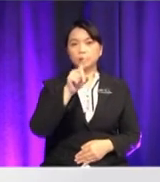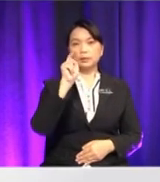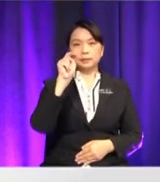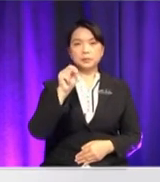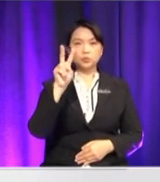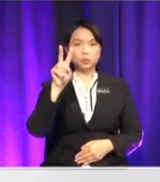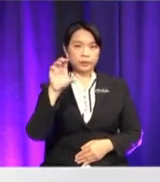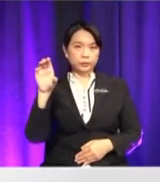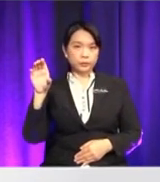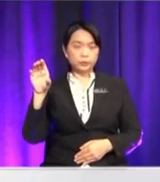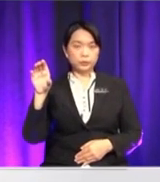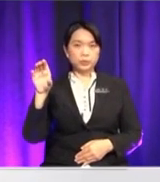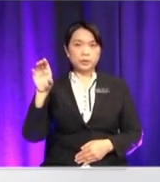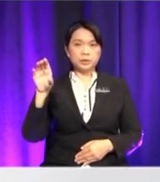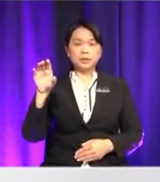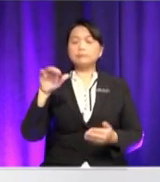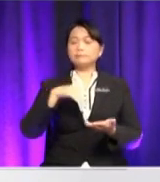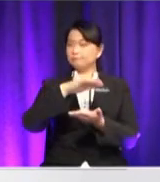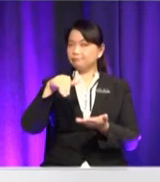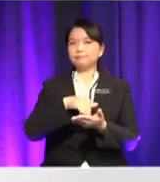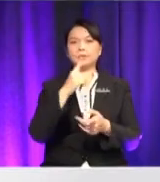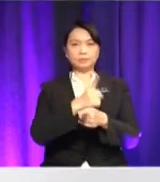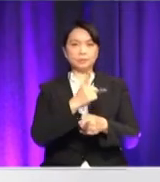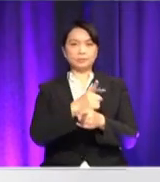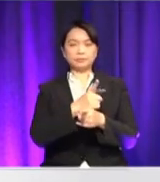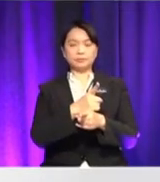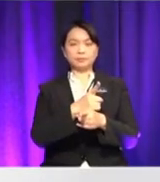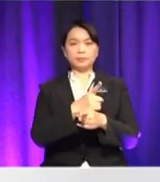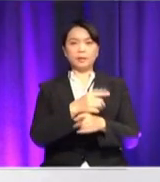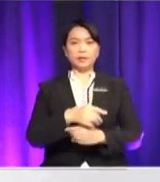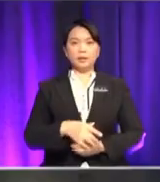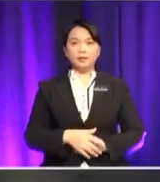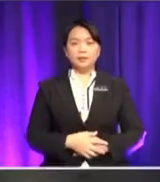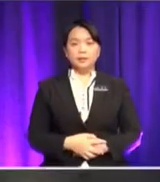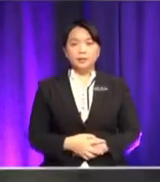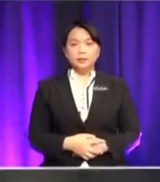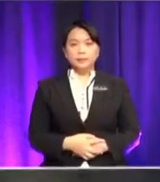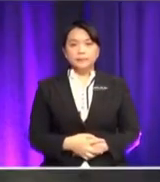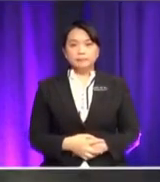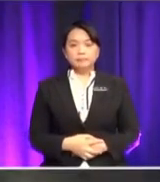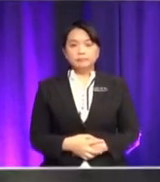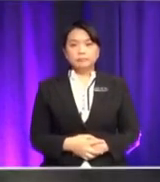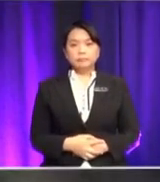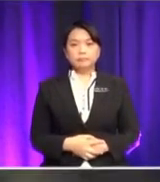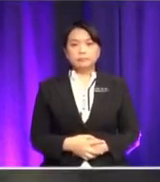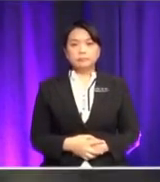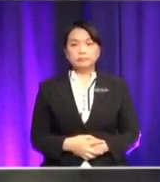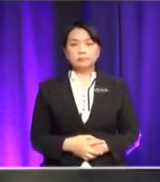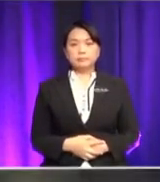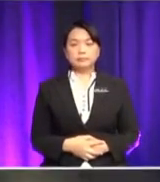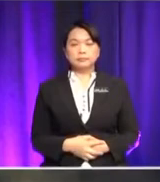nisbah 200 oke Alhamdulillah semua betul ternyata Indonesia Oke betul Hai by